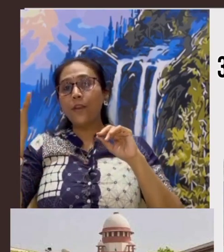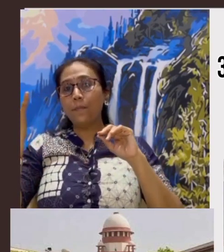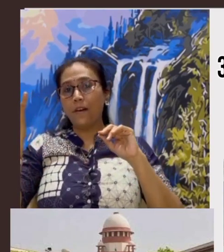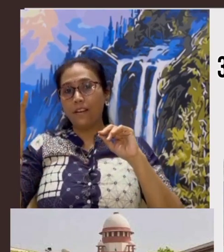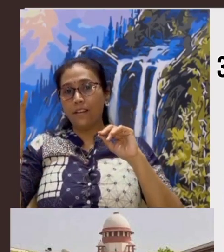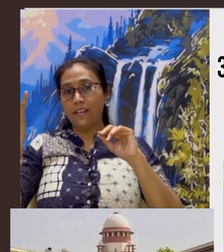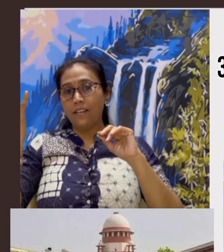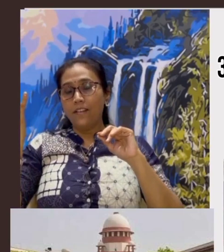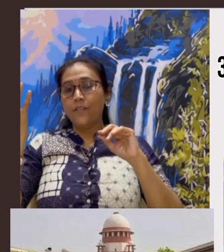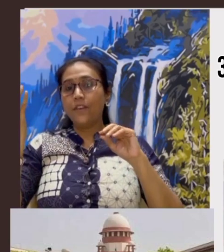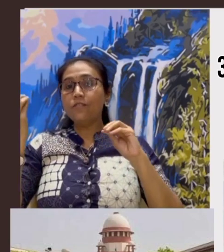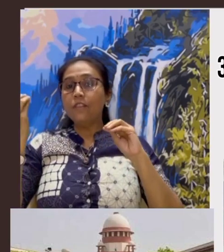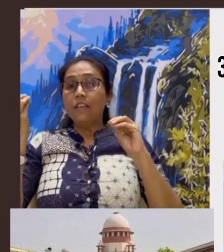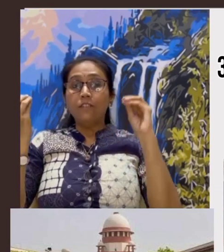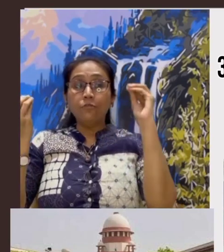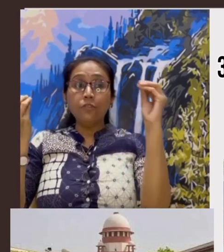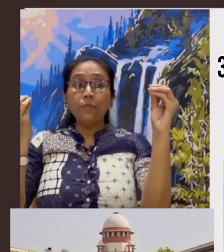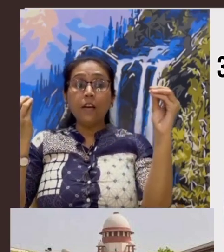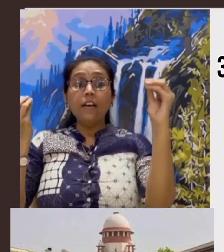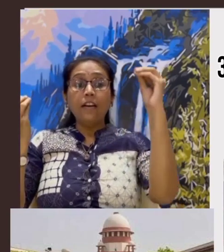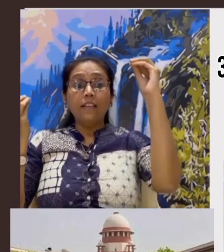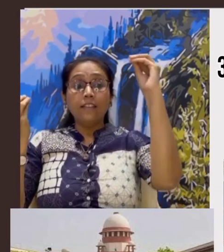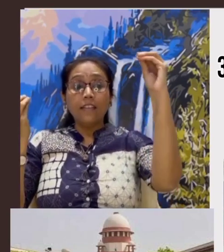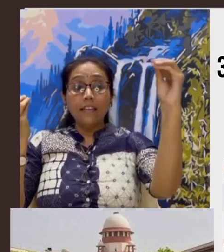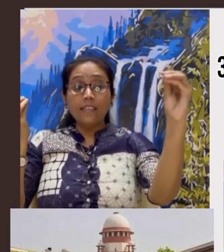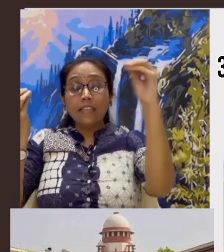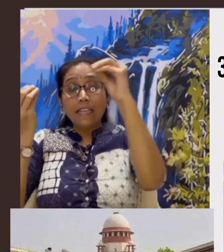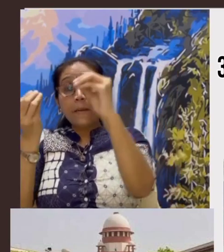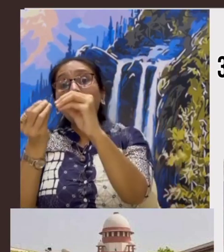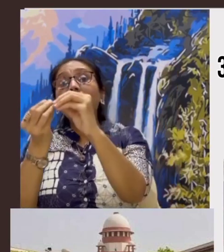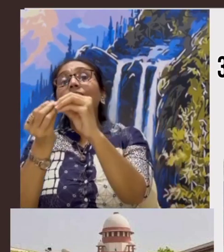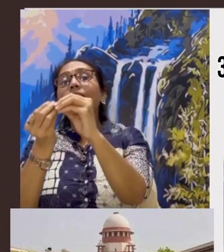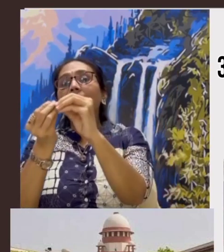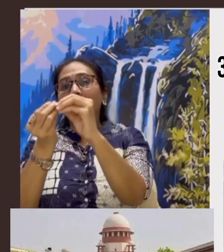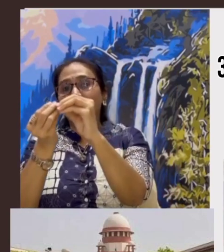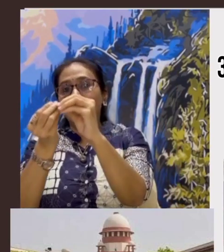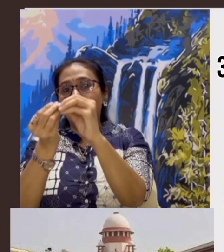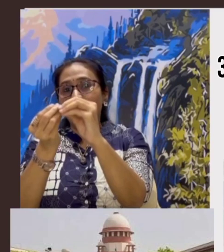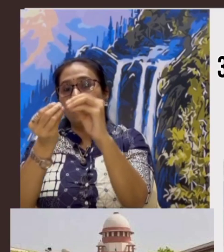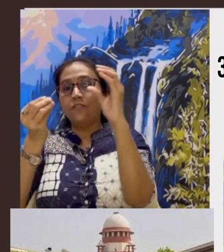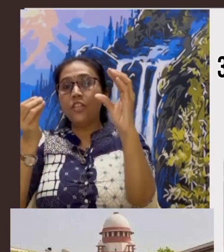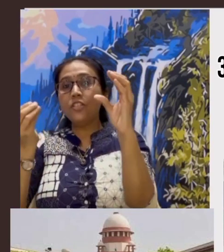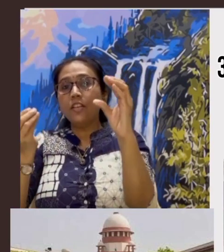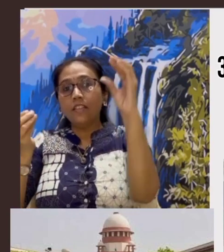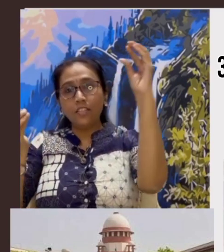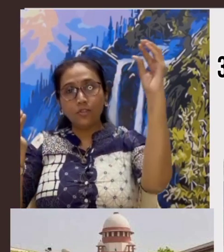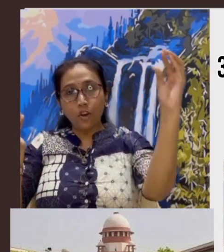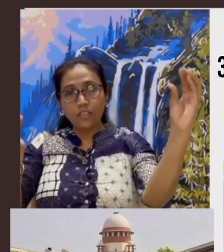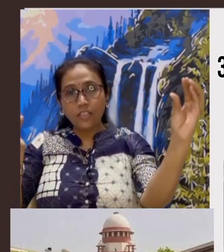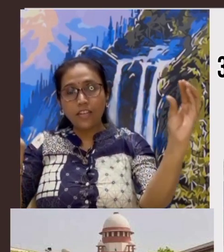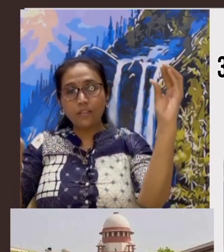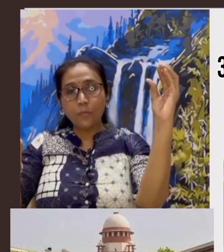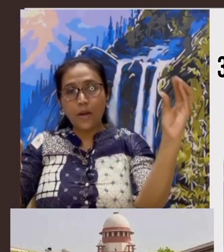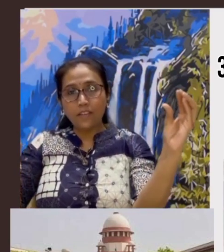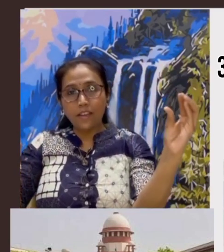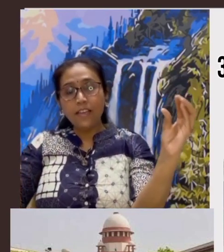सॉवरेन पावर है। इनफैक्ट उन्होंने बोला कि इट इज डीपली इंटरलिंक्ड विच दिस डॉक्ट्रिन का